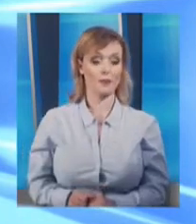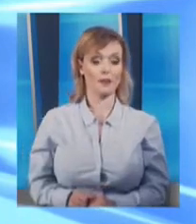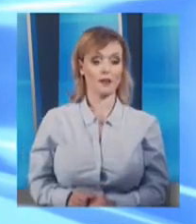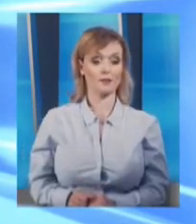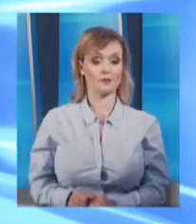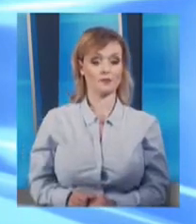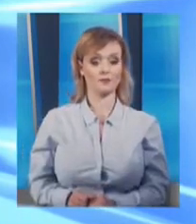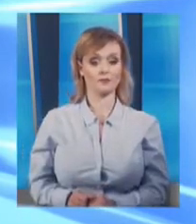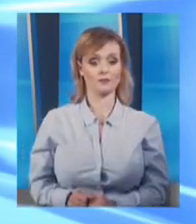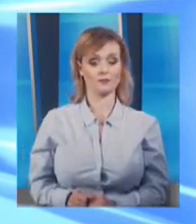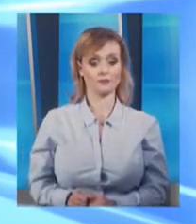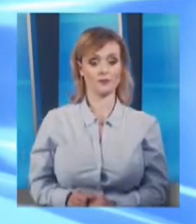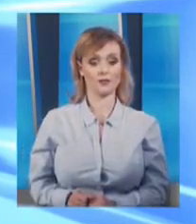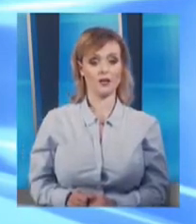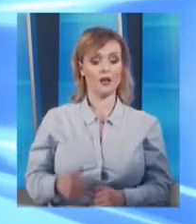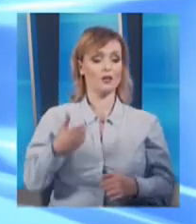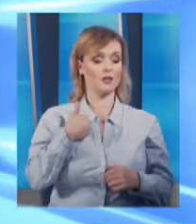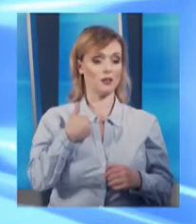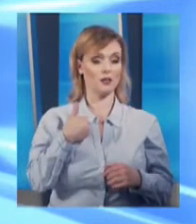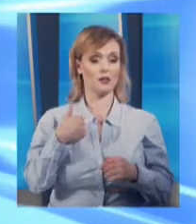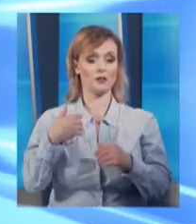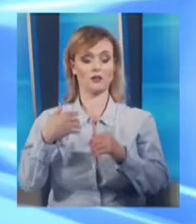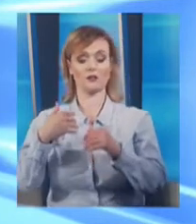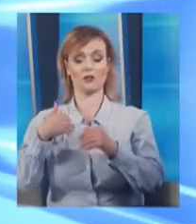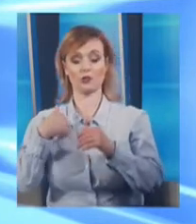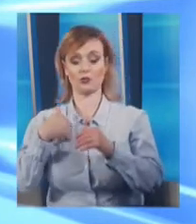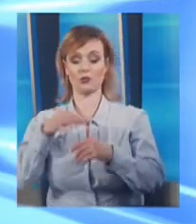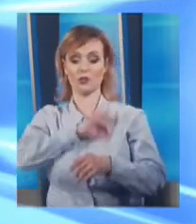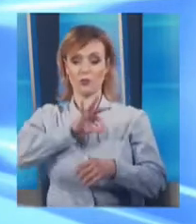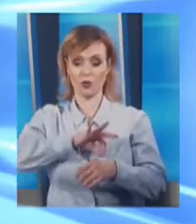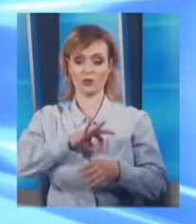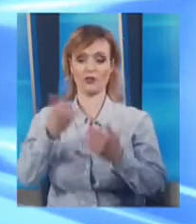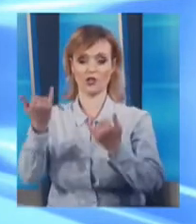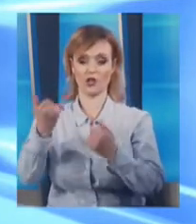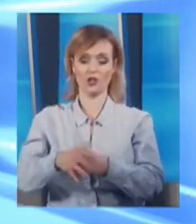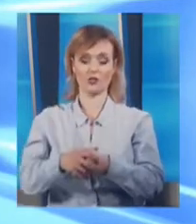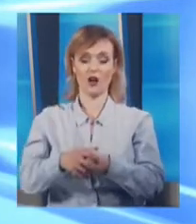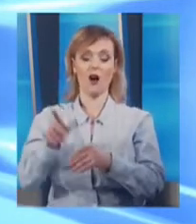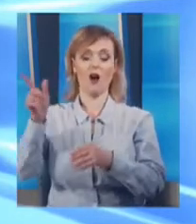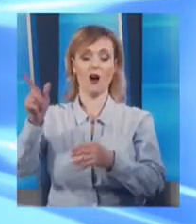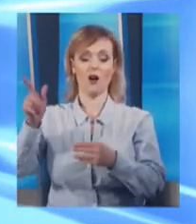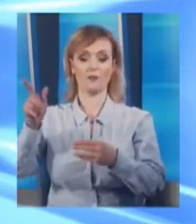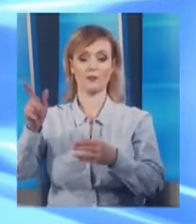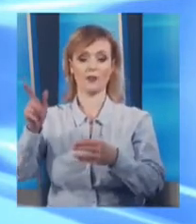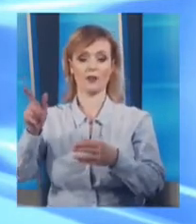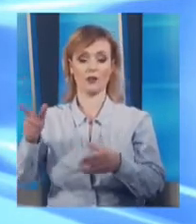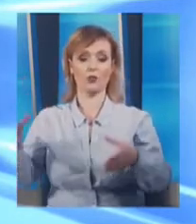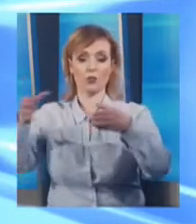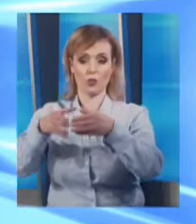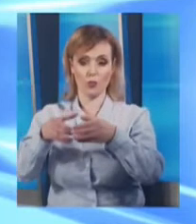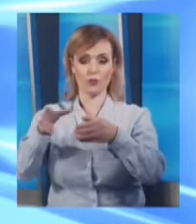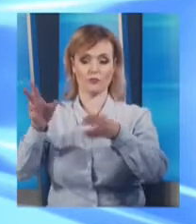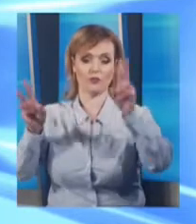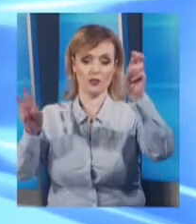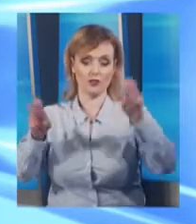m-aș duce la expert grup, pentru că în fiecare emisiune fac trimitere la expert grup și la concluziile pe care le are pe